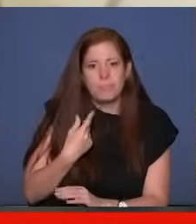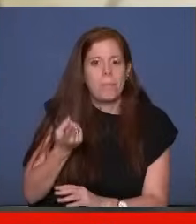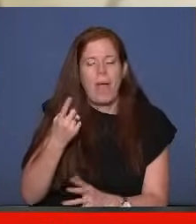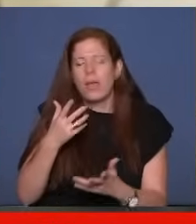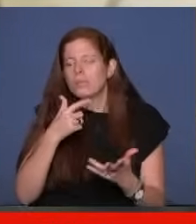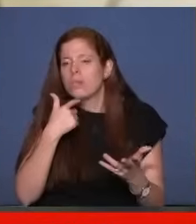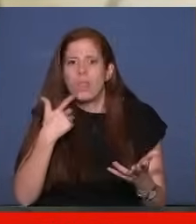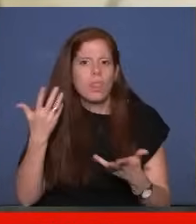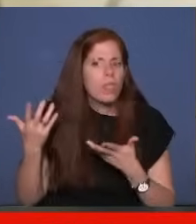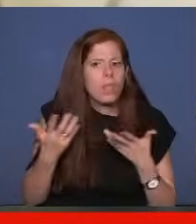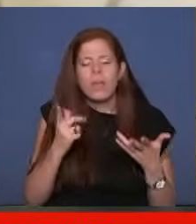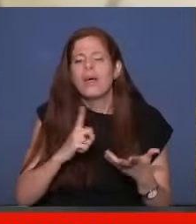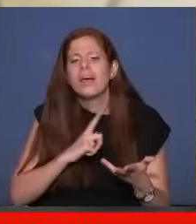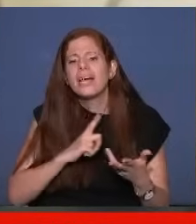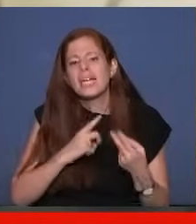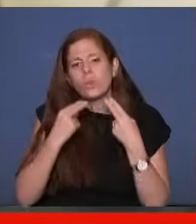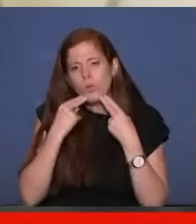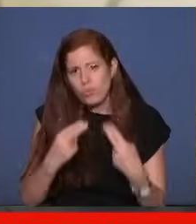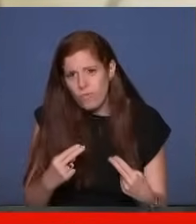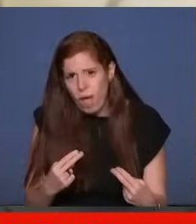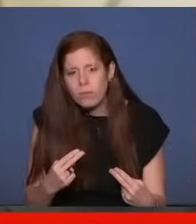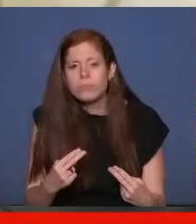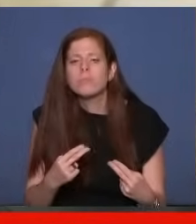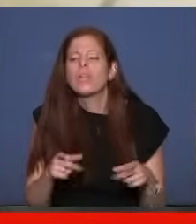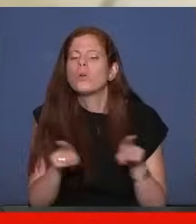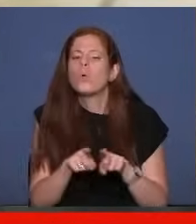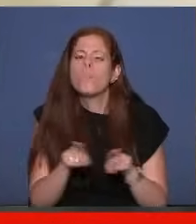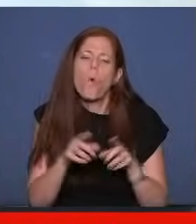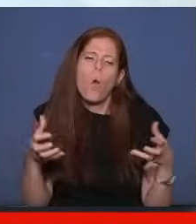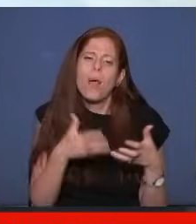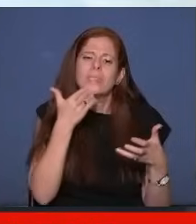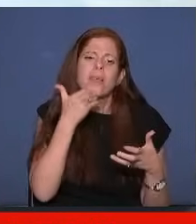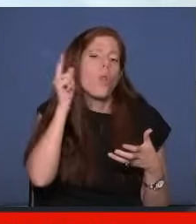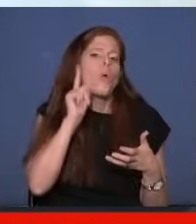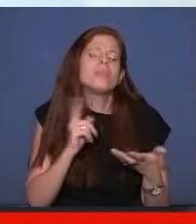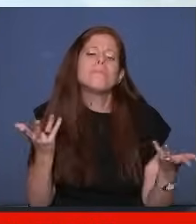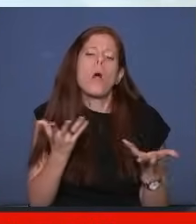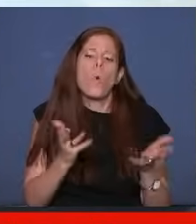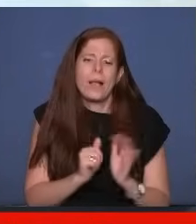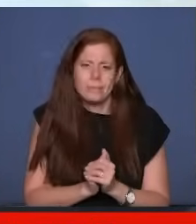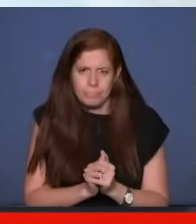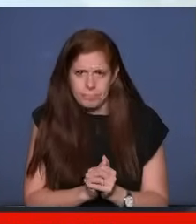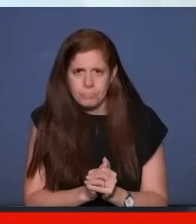סערורים ומחכים לתשובה, היינו כמו כל עם ישראל, לא יודעים מה קורה.